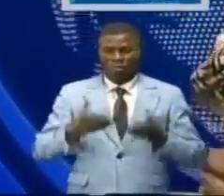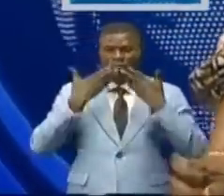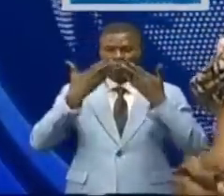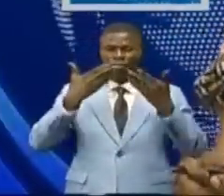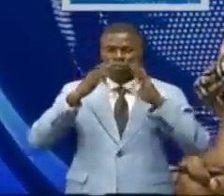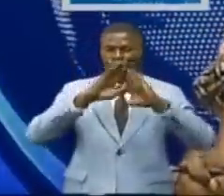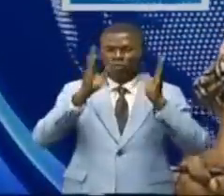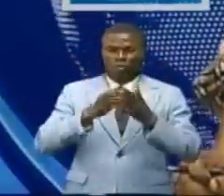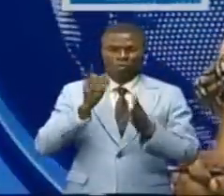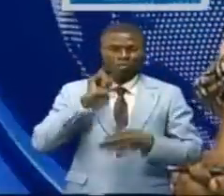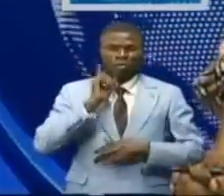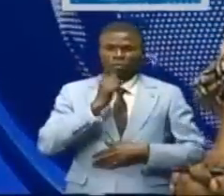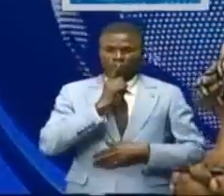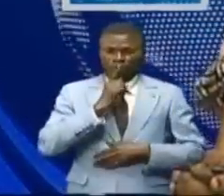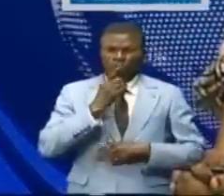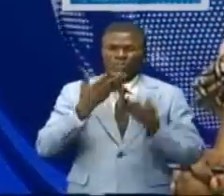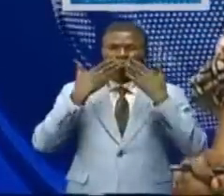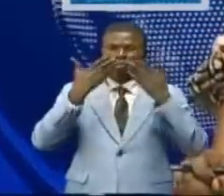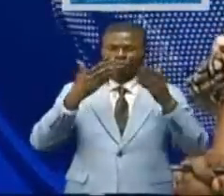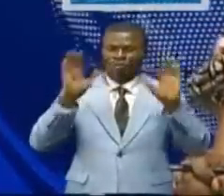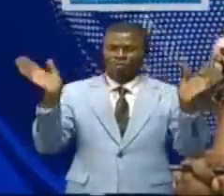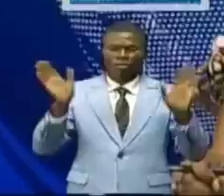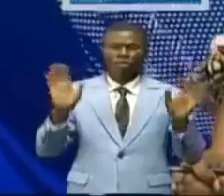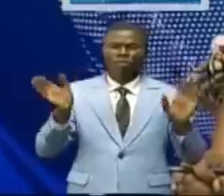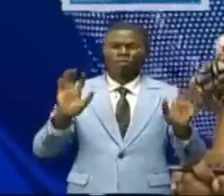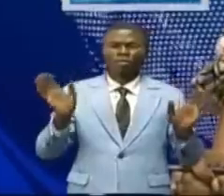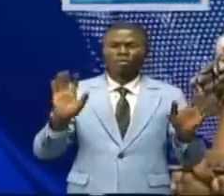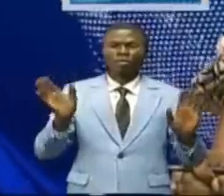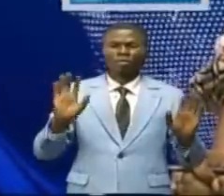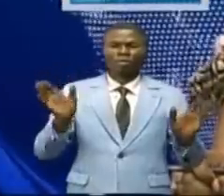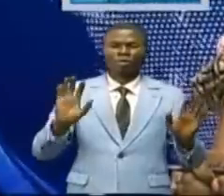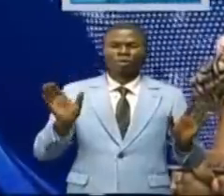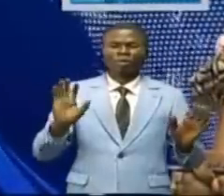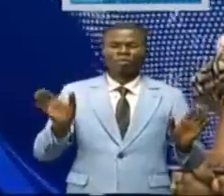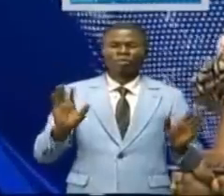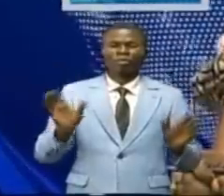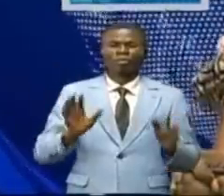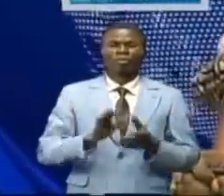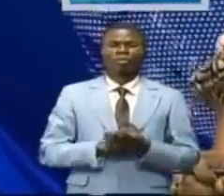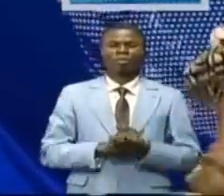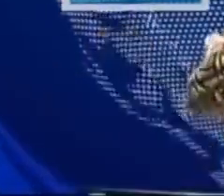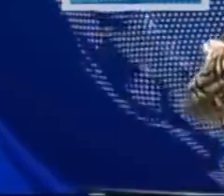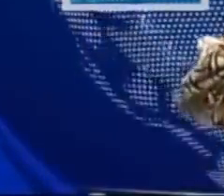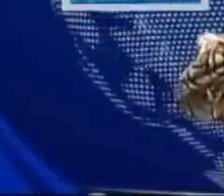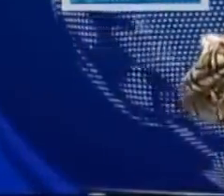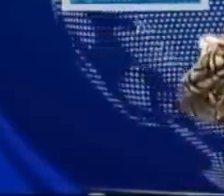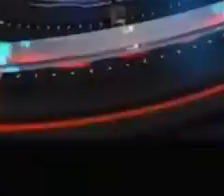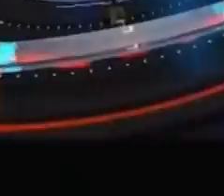plus dans sa vie. Moi, je vous retrouve demain à 20h avec le même plaisir. Au revoir.